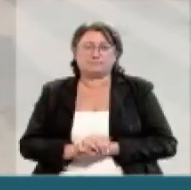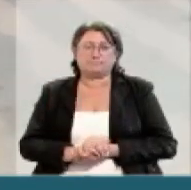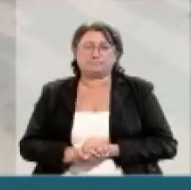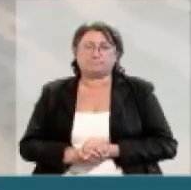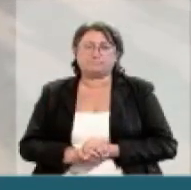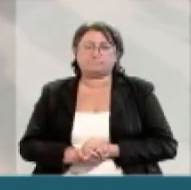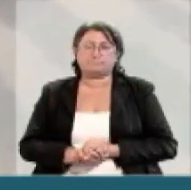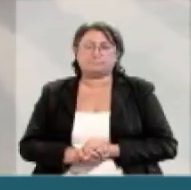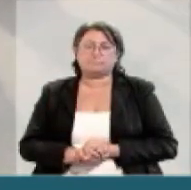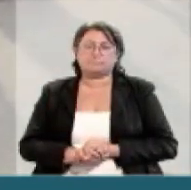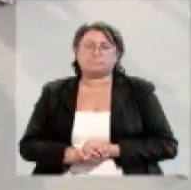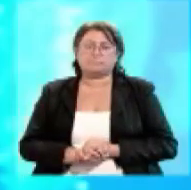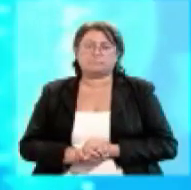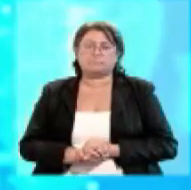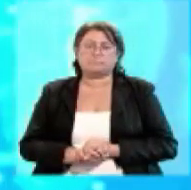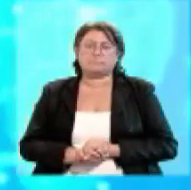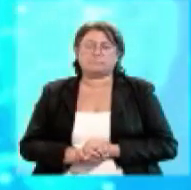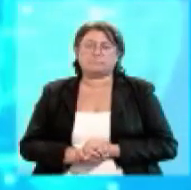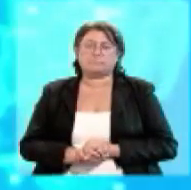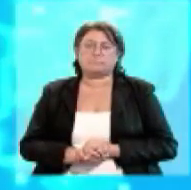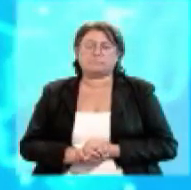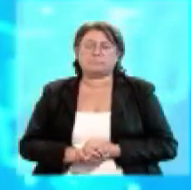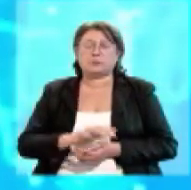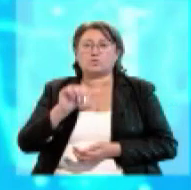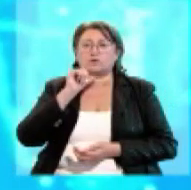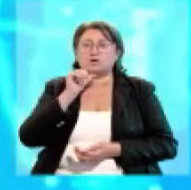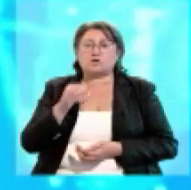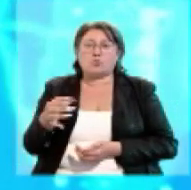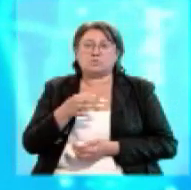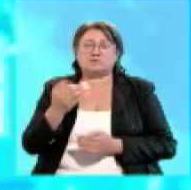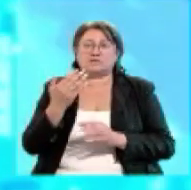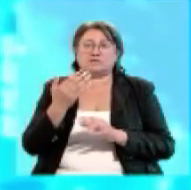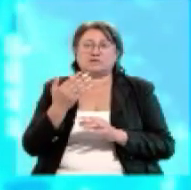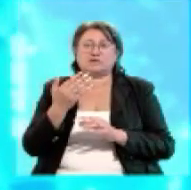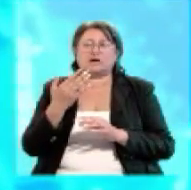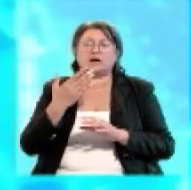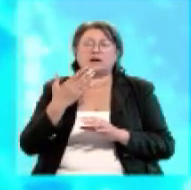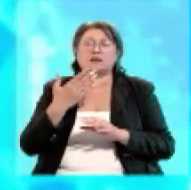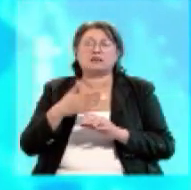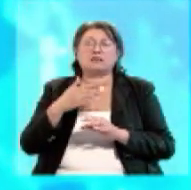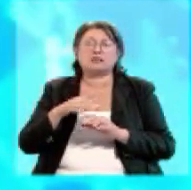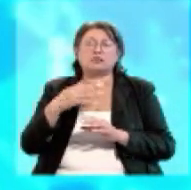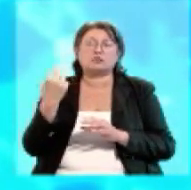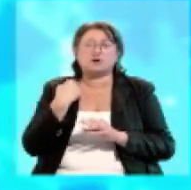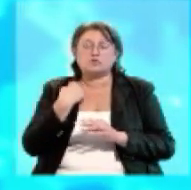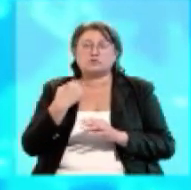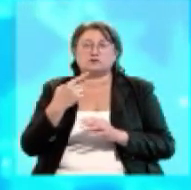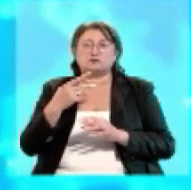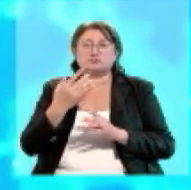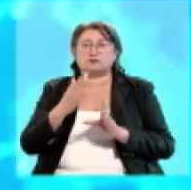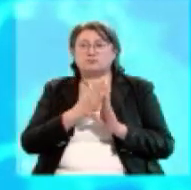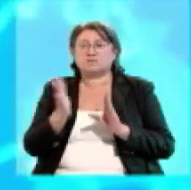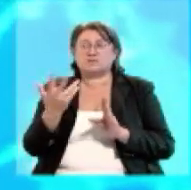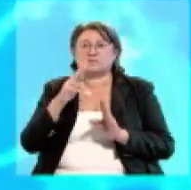Есенжігітов, Қостанай телеарнасы. Қостанай облысында медицина ұйымдарының кредиторлық берешегі 3,5 миллиард теңгеден